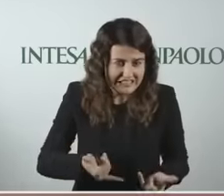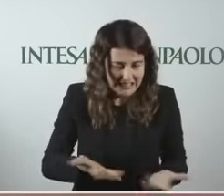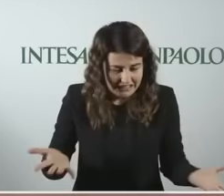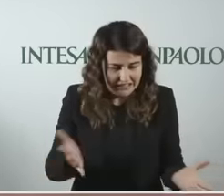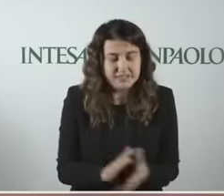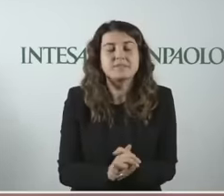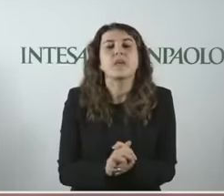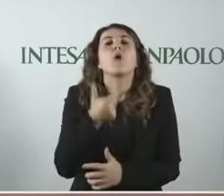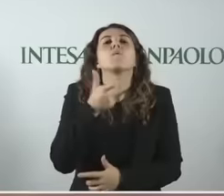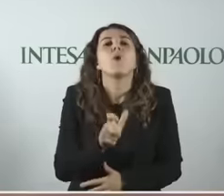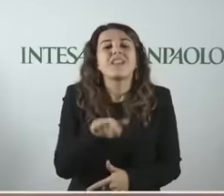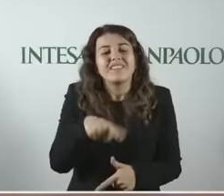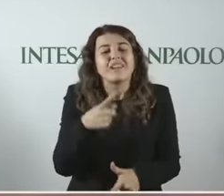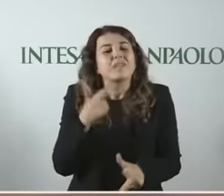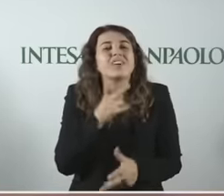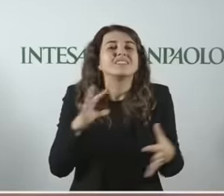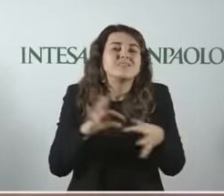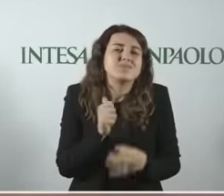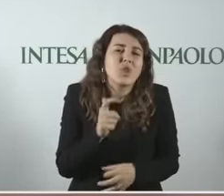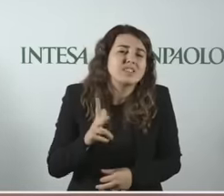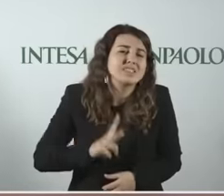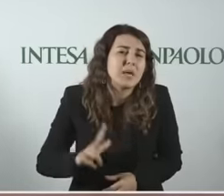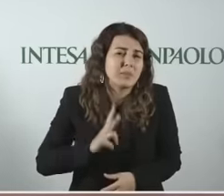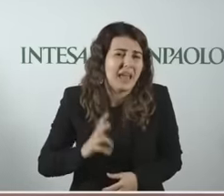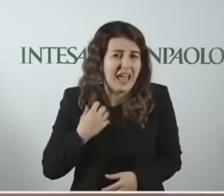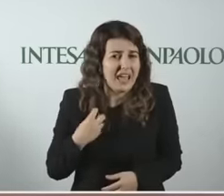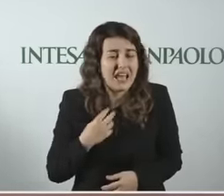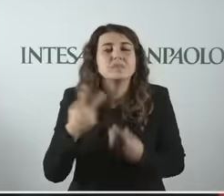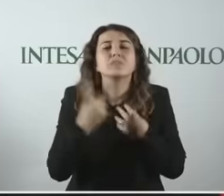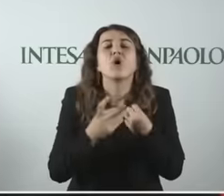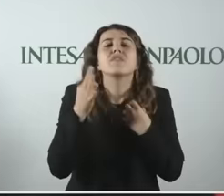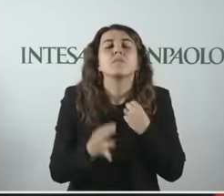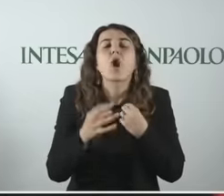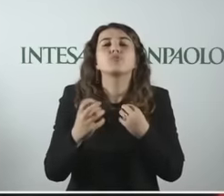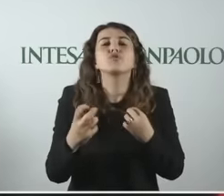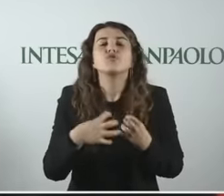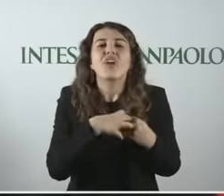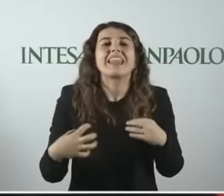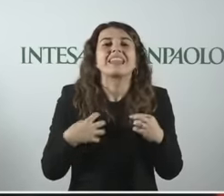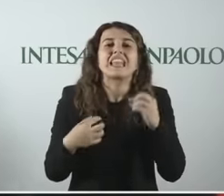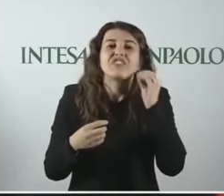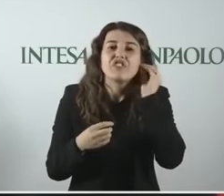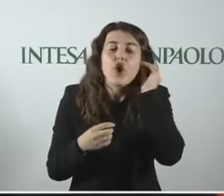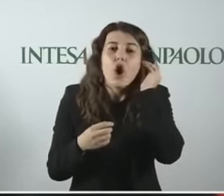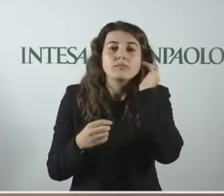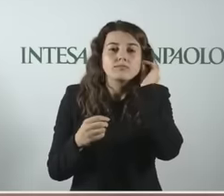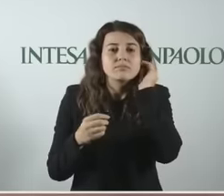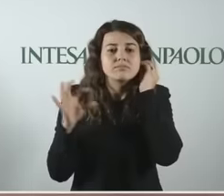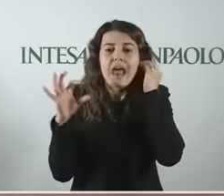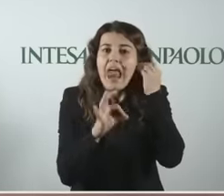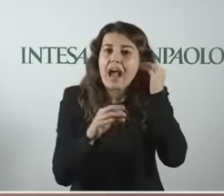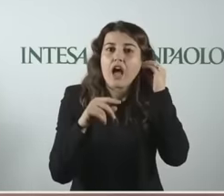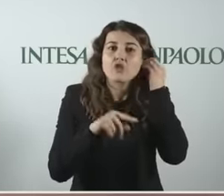Ma erano appunto speranze perché in realtà non disponendo di un approccio scientifico a questi problemi erano